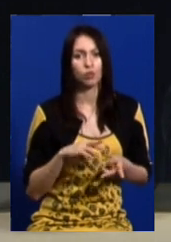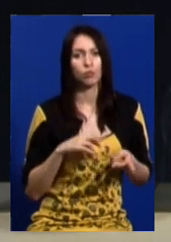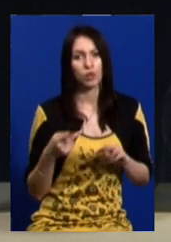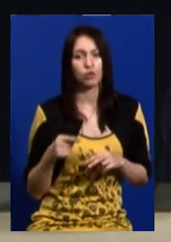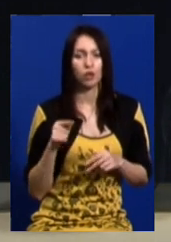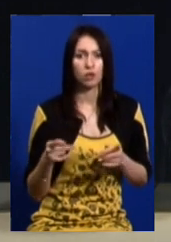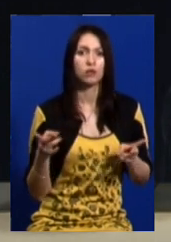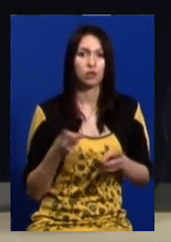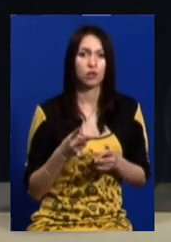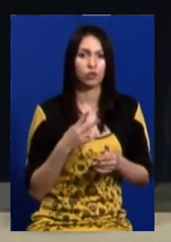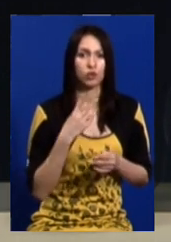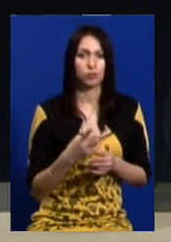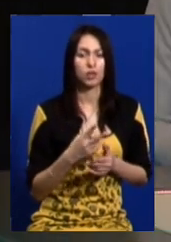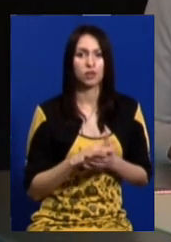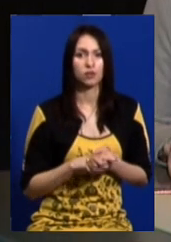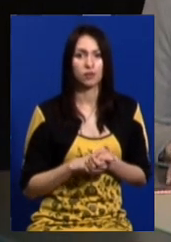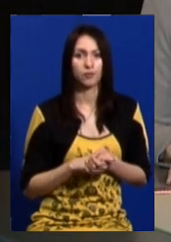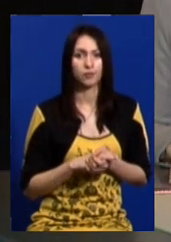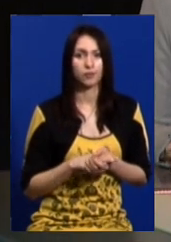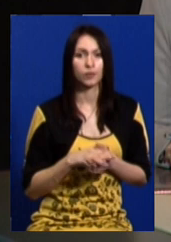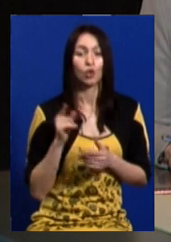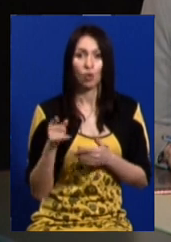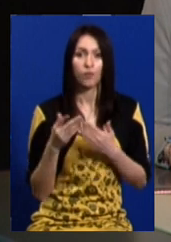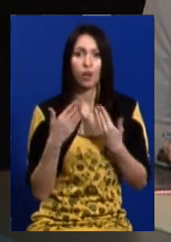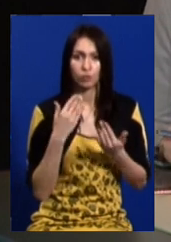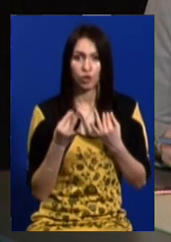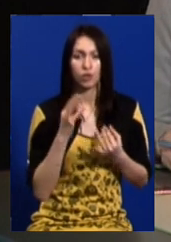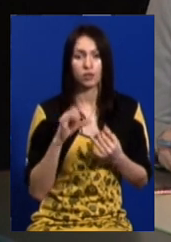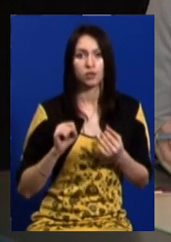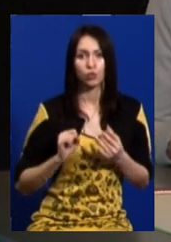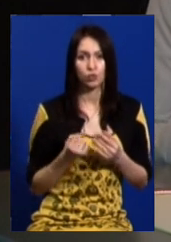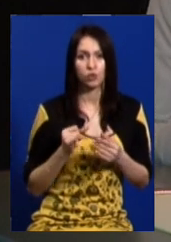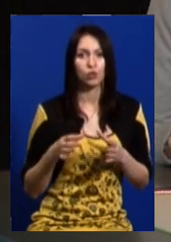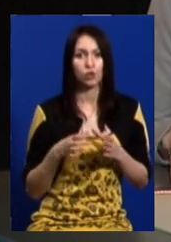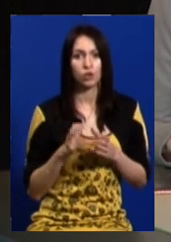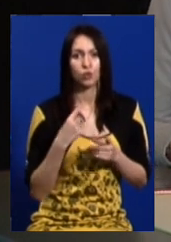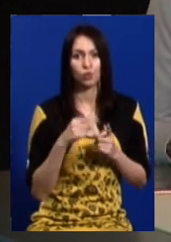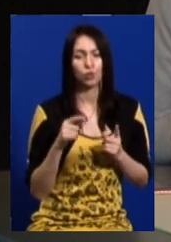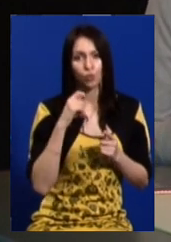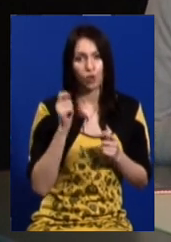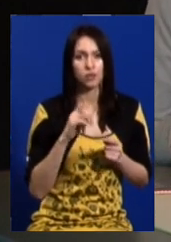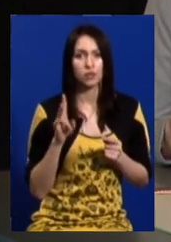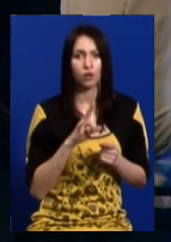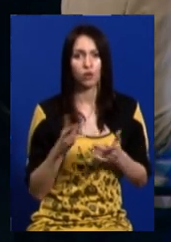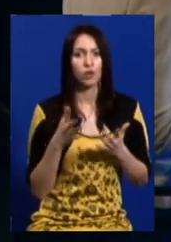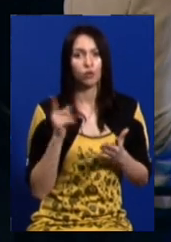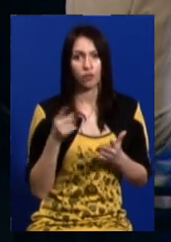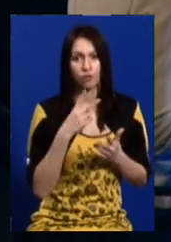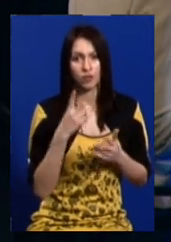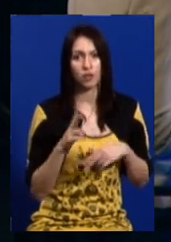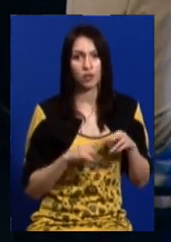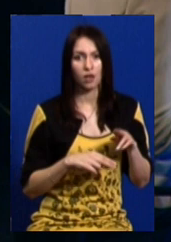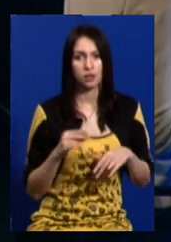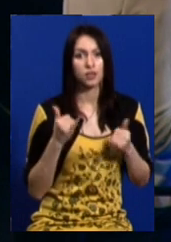вони повинні з ним змиритися. Ну, ви спілкуєтеся з колегами з інших українських церков. Які ви бачите настрої сьогодні